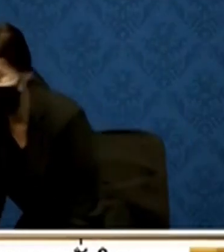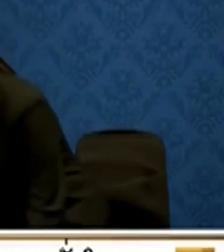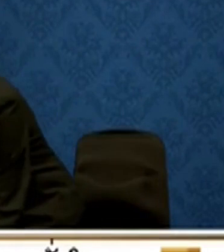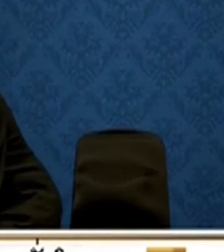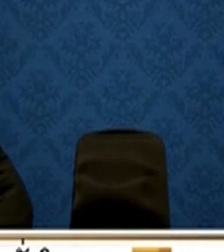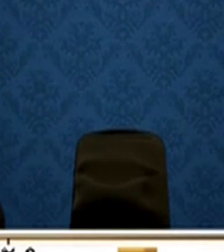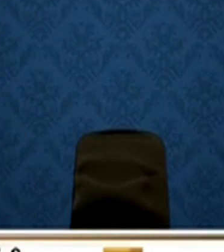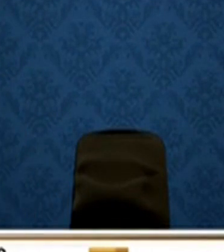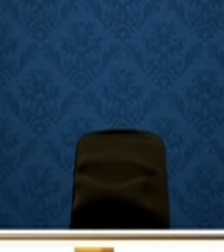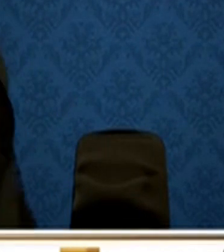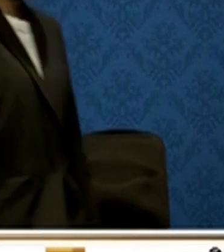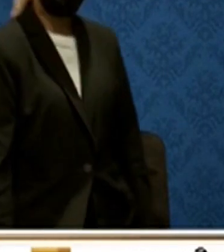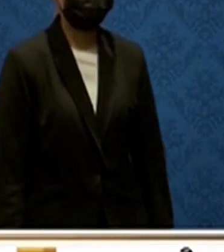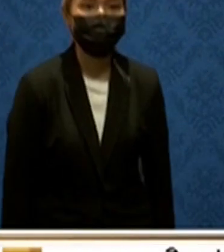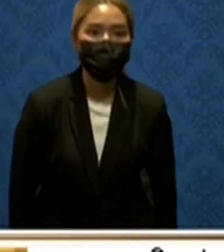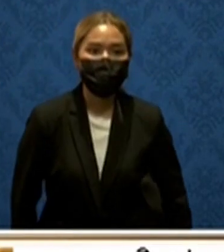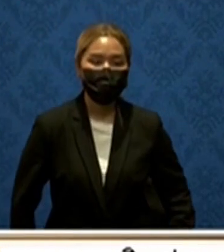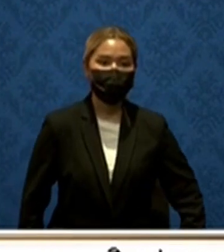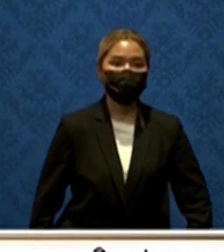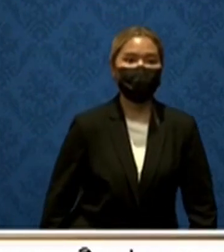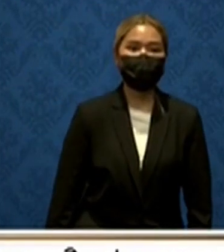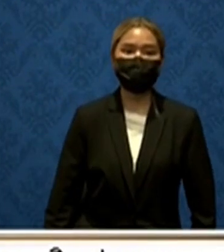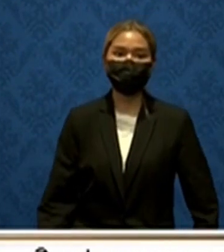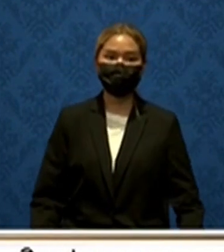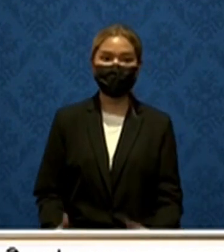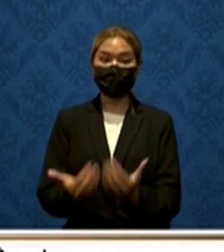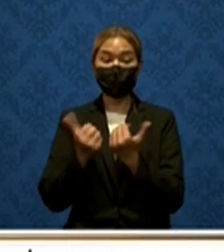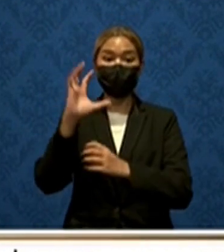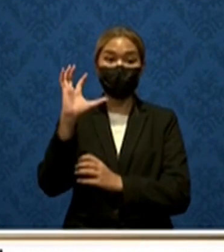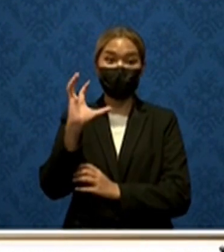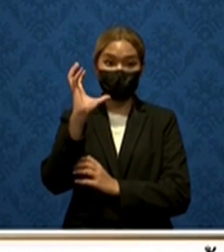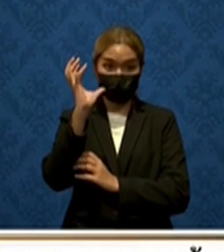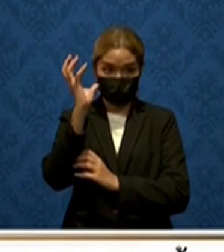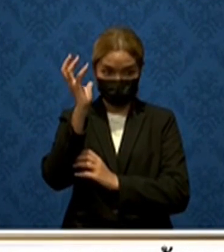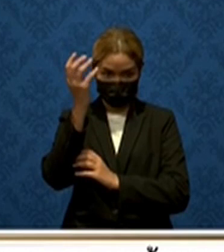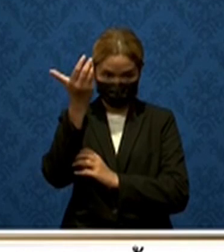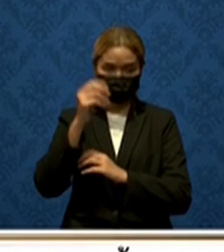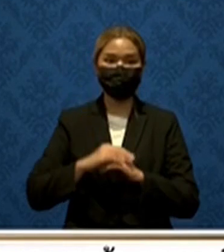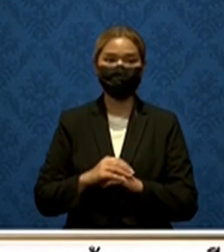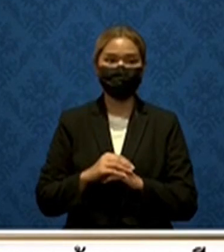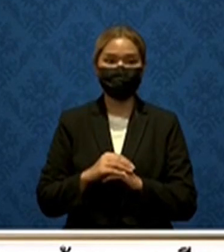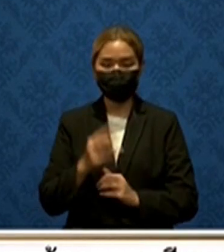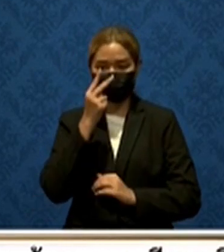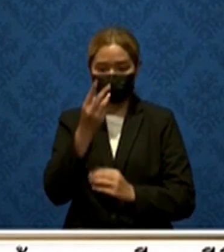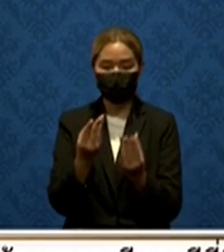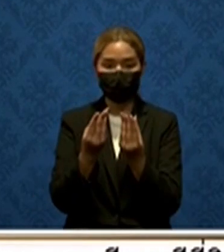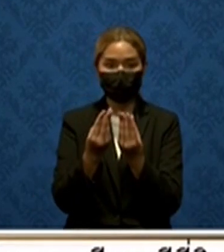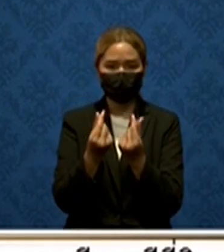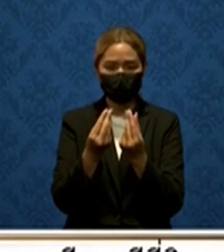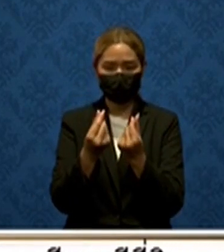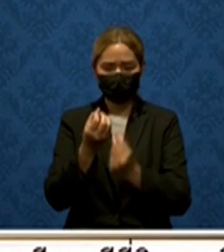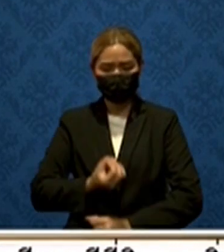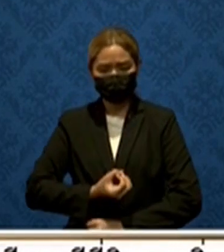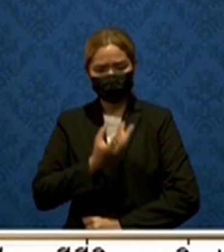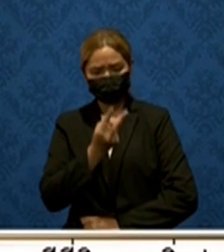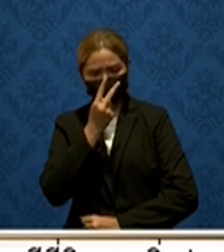โลกมนสูงข้ผู้นำเข้าก็ทำท้าว่าจะหุดนำเข้าผมกไปดูตัวเลขน่าตกใจครับ